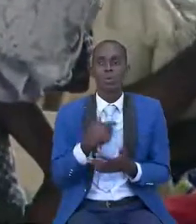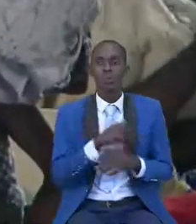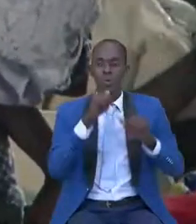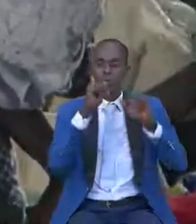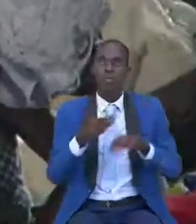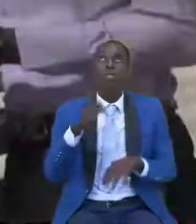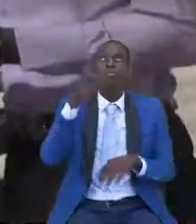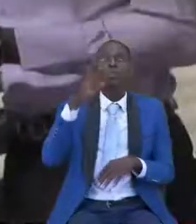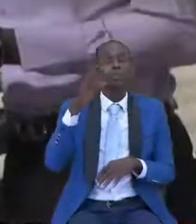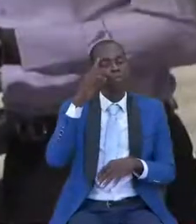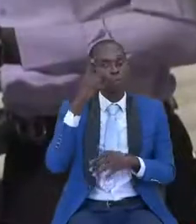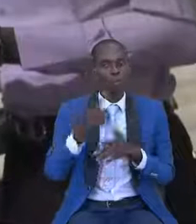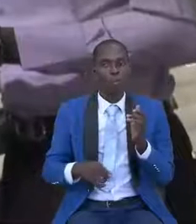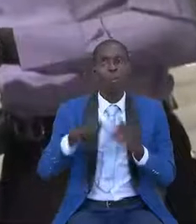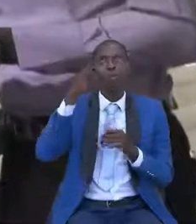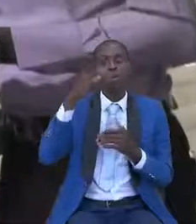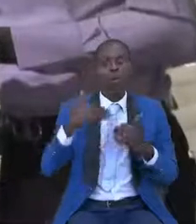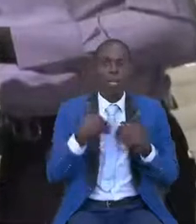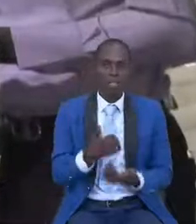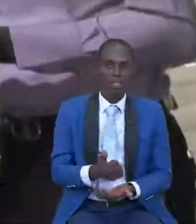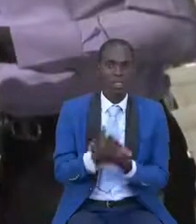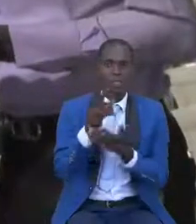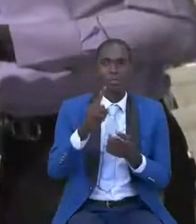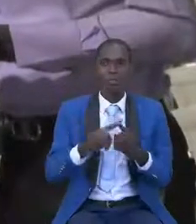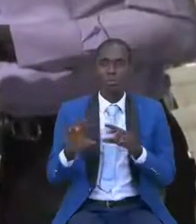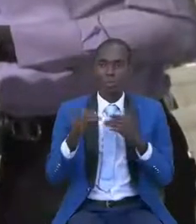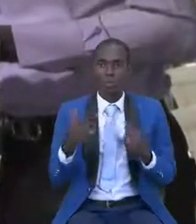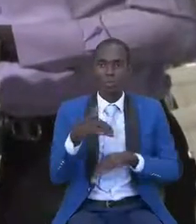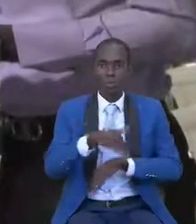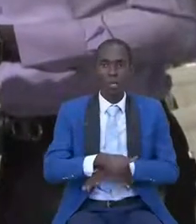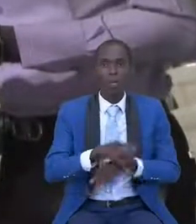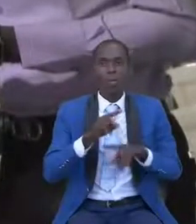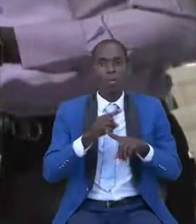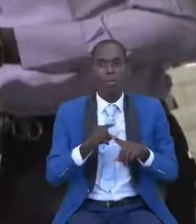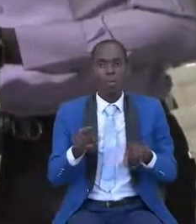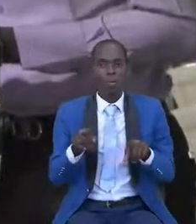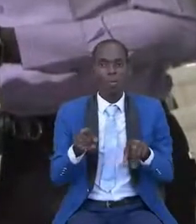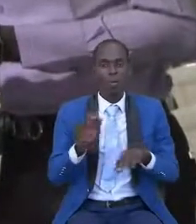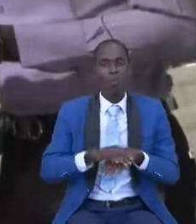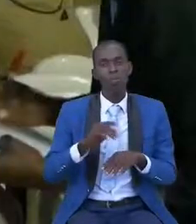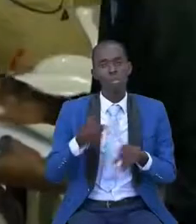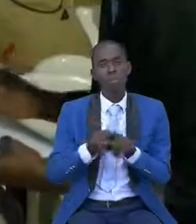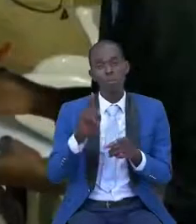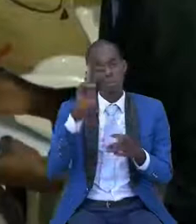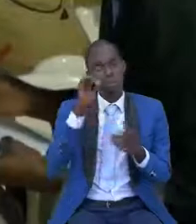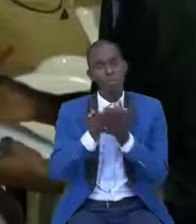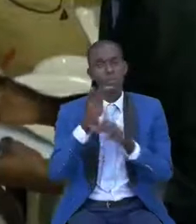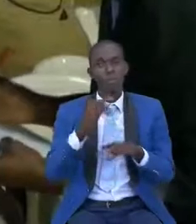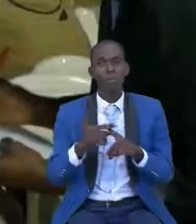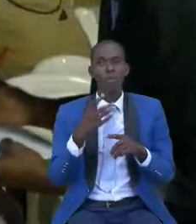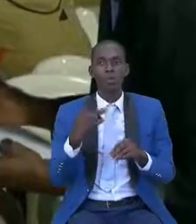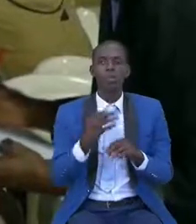Amen. Nous bénissons Dieu pour ce qui t'a aidé à faire ce soir. En croyant à